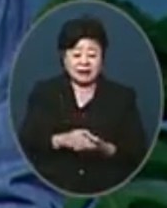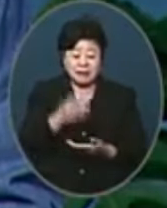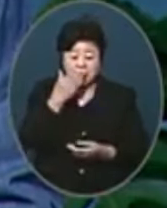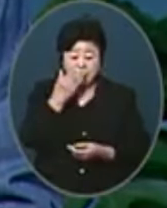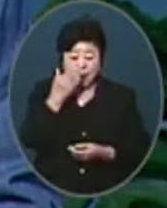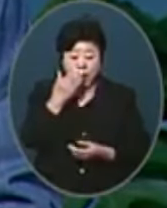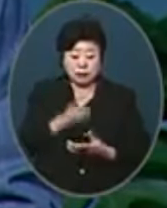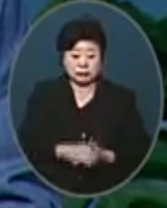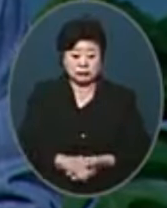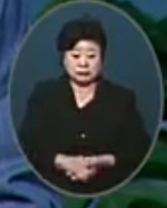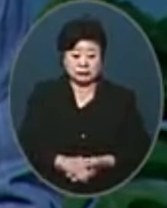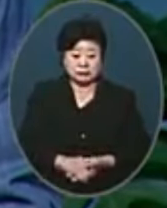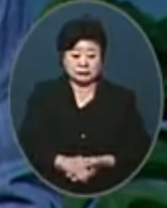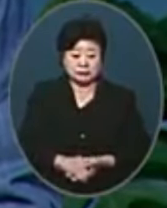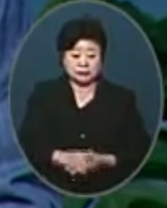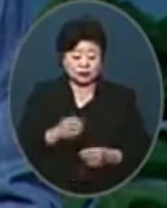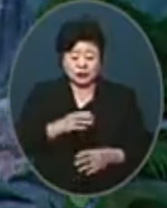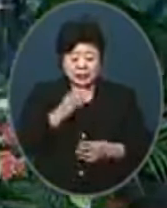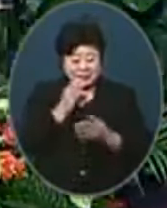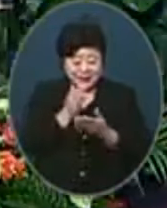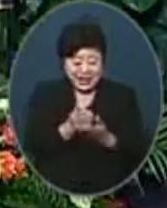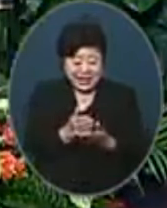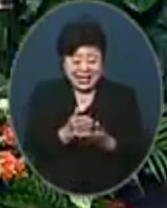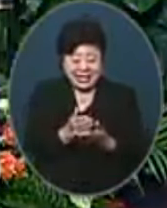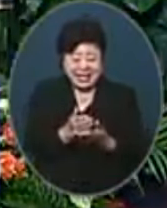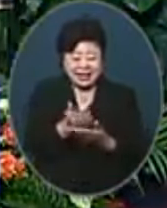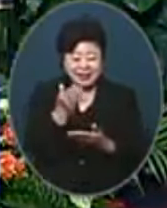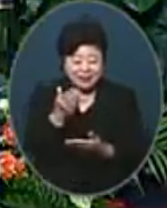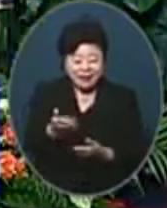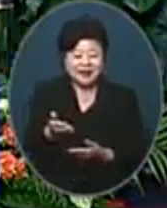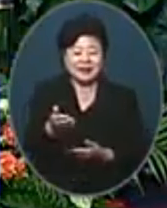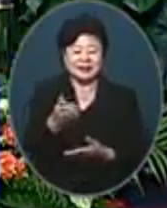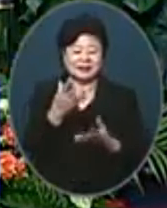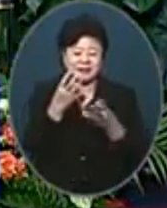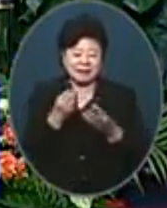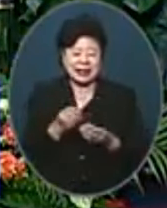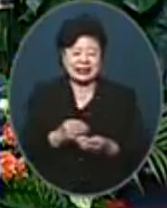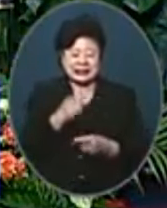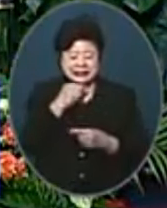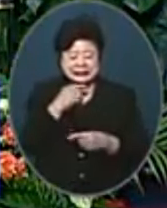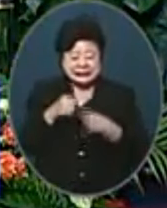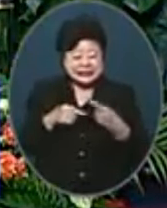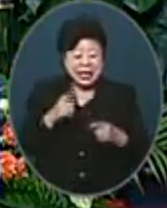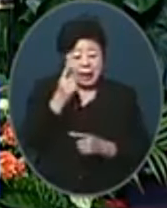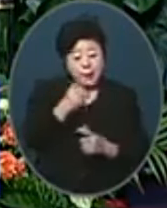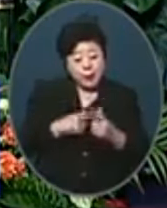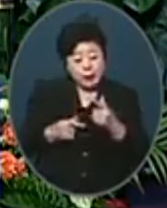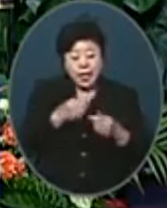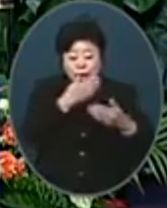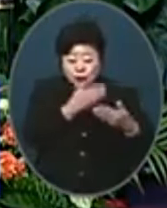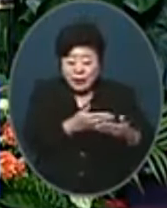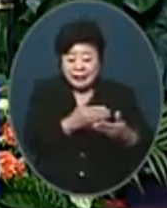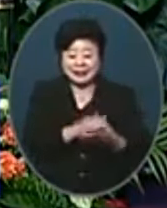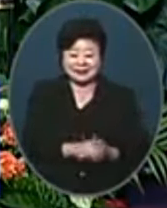말했습니다. 두려워하지 말라. 너희는 많은 참새보다